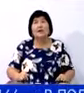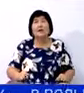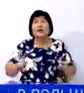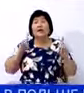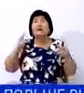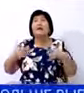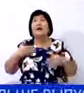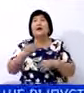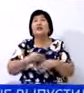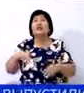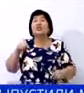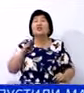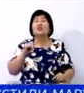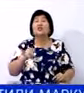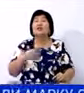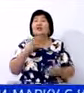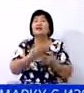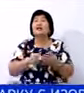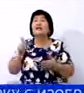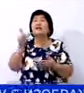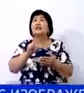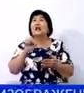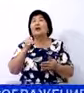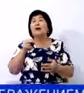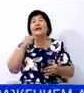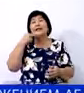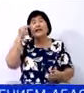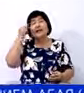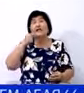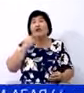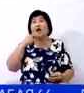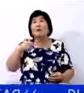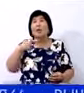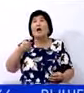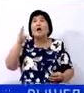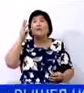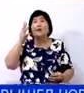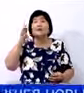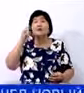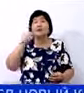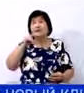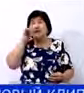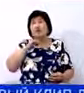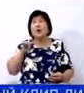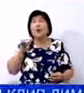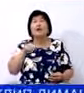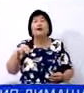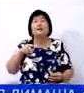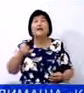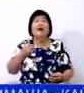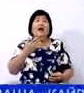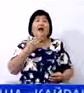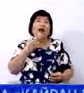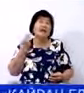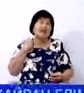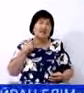Известный актер Джеки Чан продекламировал стихи Абая на китайском языке. Посол США в Казахстане Уильям Мозер на